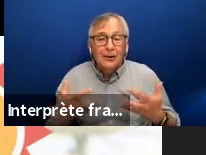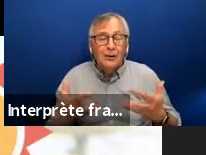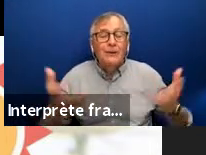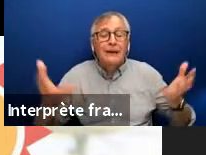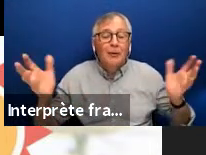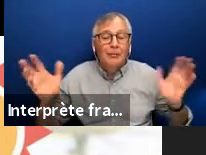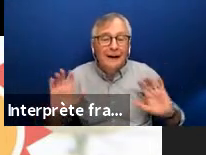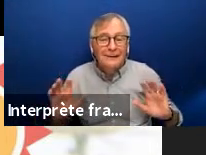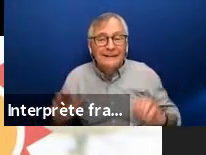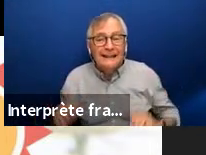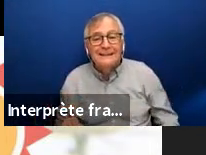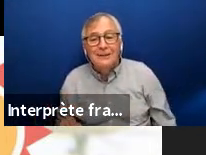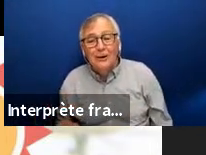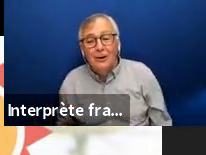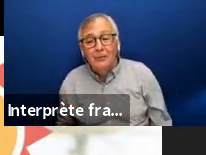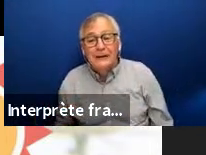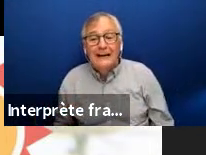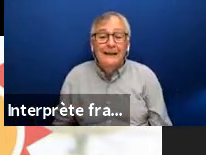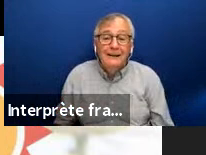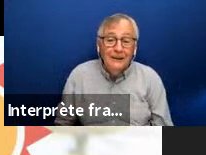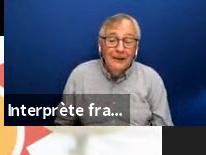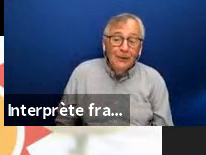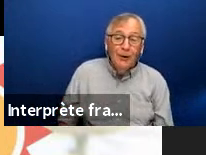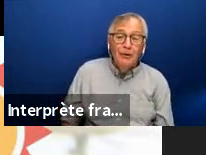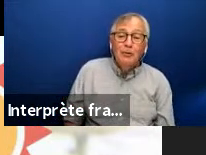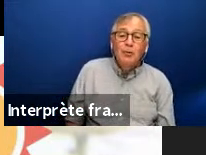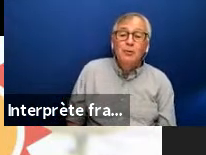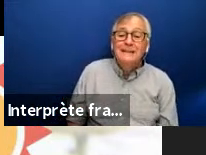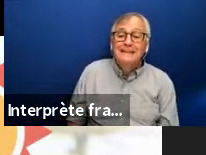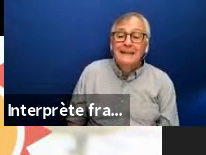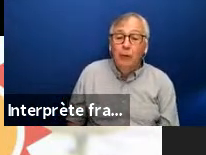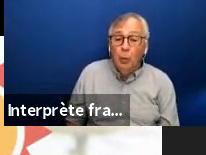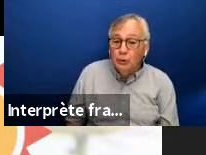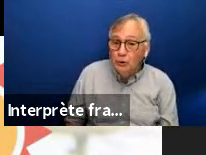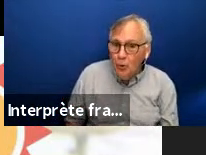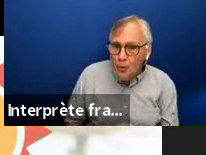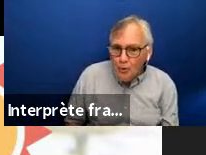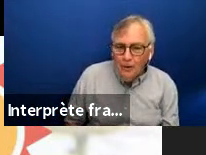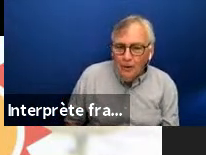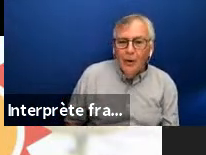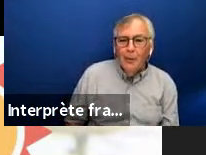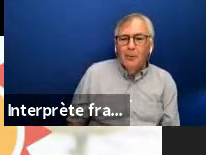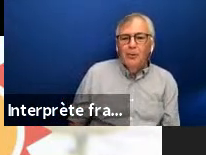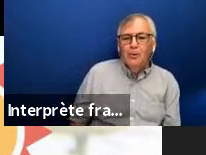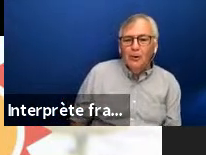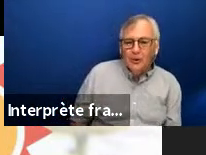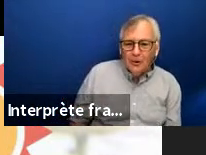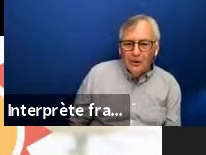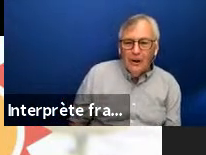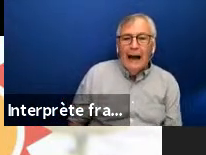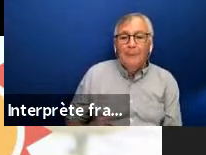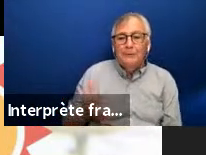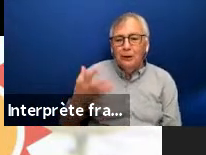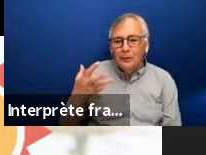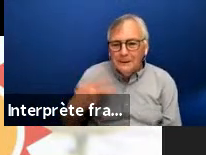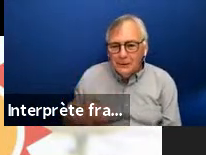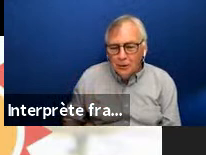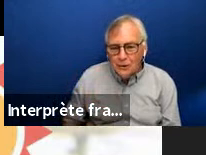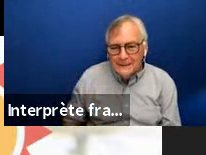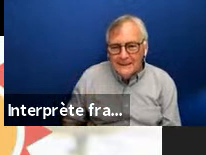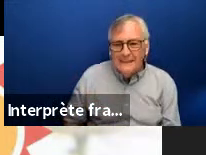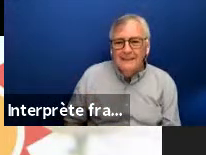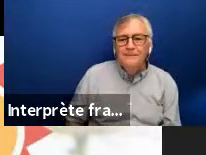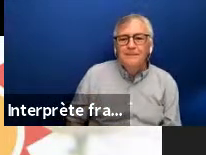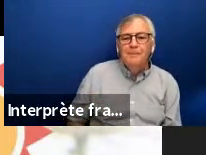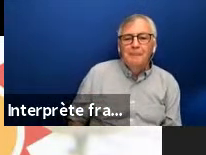entendez des conférences, tandis que là, vous allez devoir utiliser vos yeux pour absorber ce